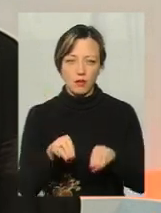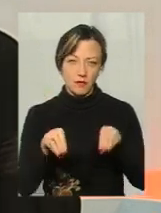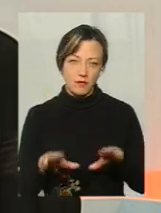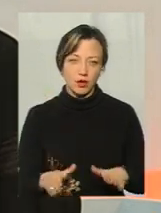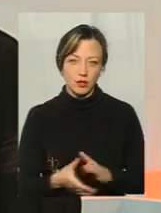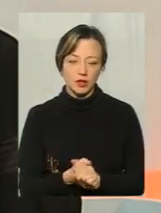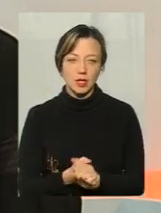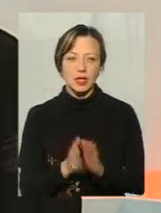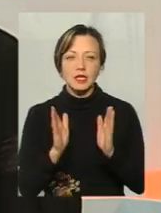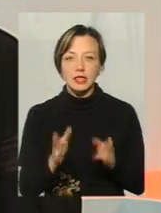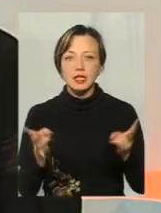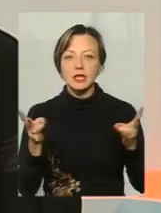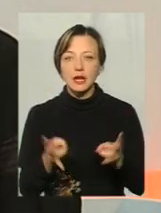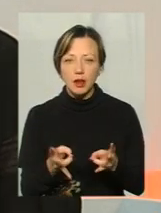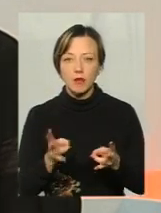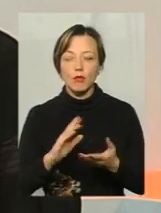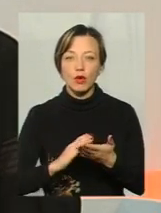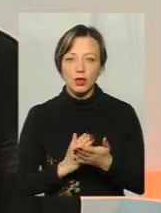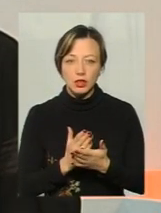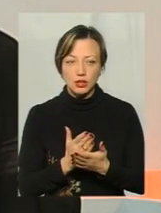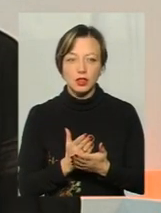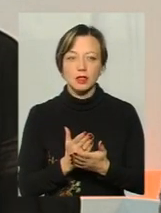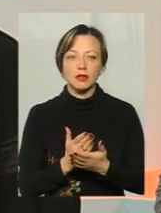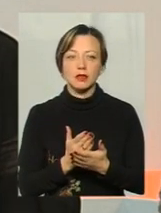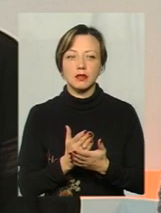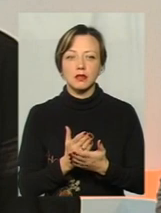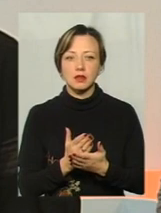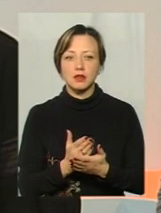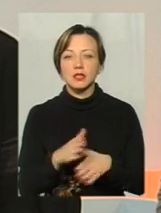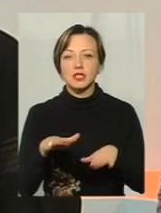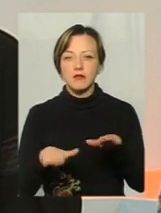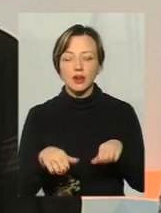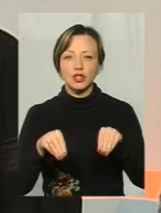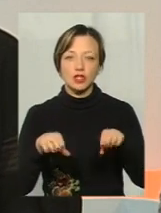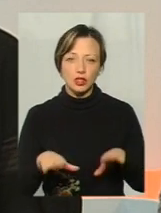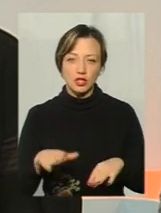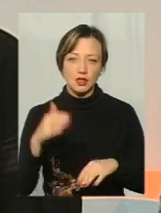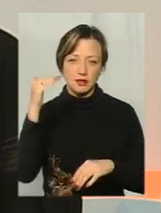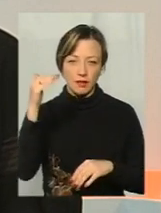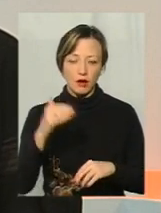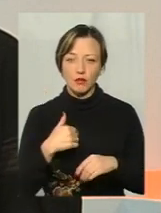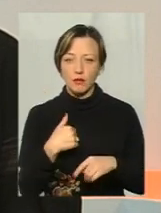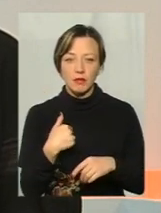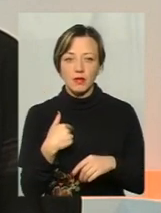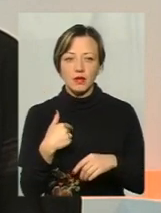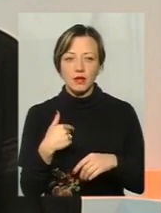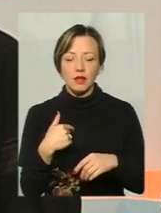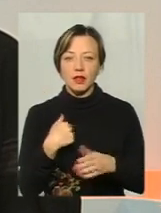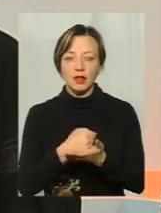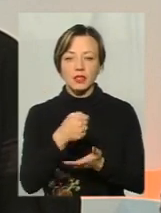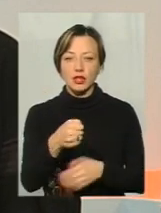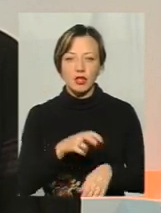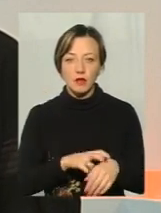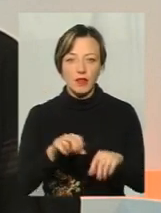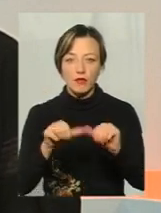вирішено. Ну тільки треба політичне, я ще раз наголошую, політичне зваження, рішення зверху. Ми не назначаємо лікарів, ми